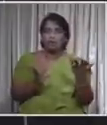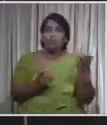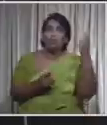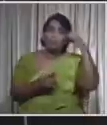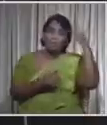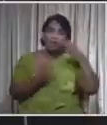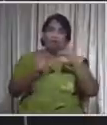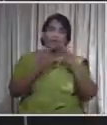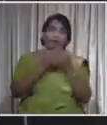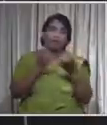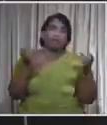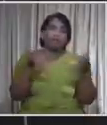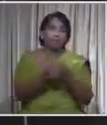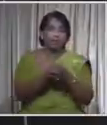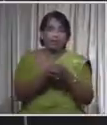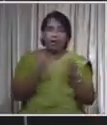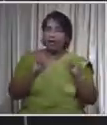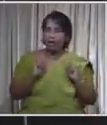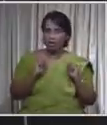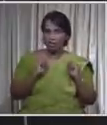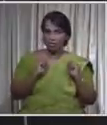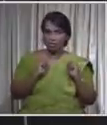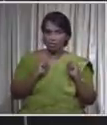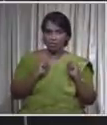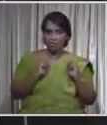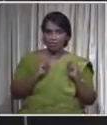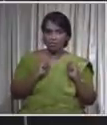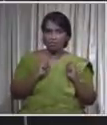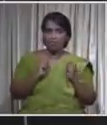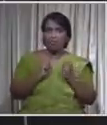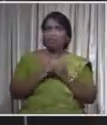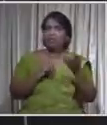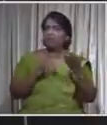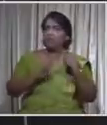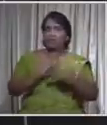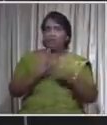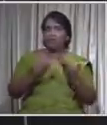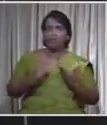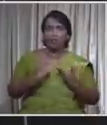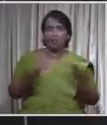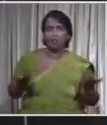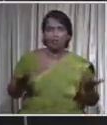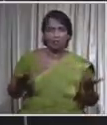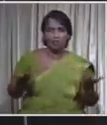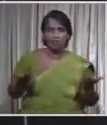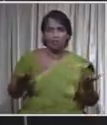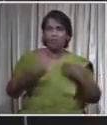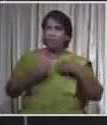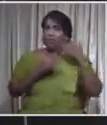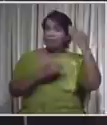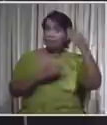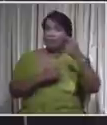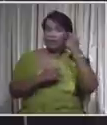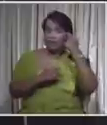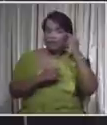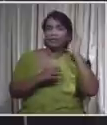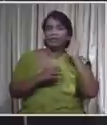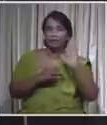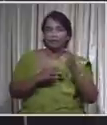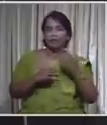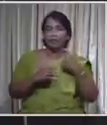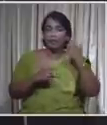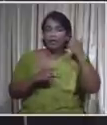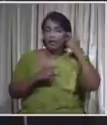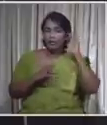ගා පවුලම වට කරගත්තොත් මොකද කරන්නේ? එතකොට මොකද වෙන්නේ මේ රටට මොකද වෙන්නේ අපි අනාගතය ගැන හිතන්න ඕනේ අපි